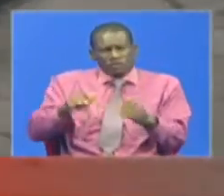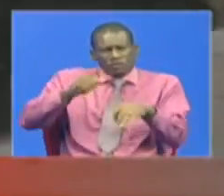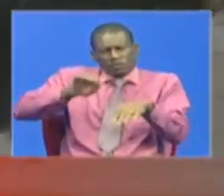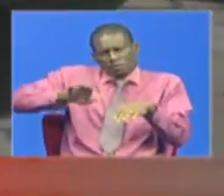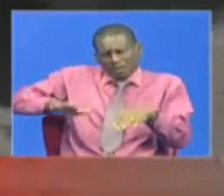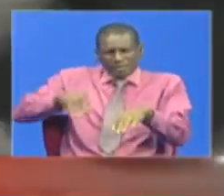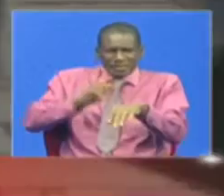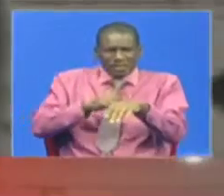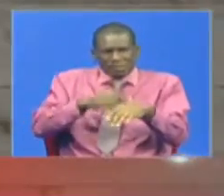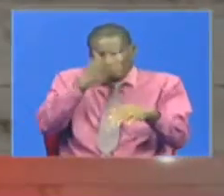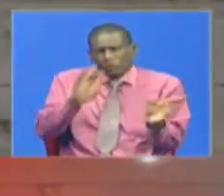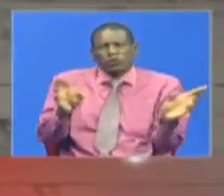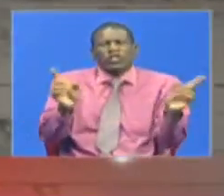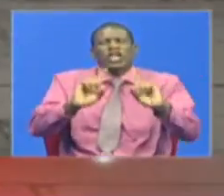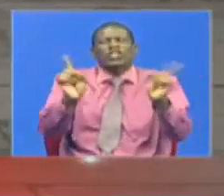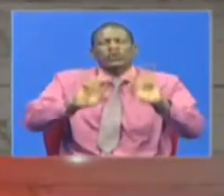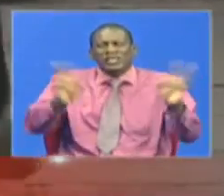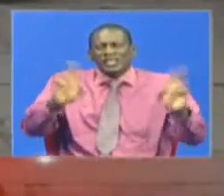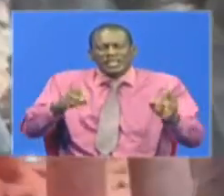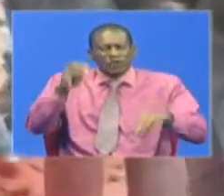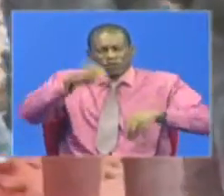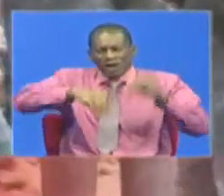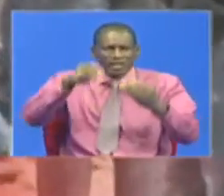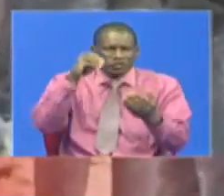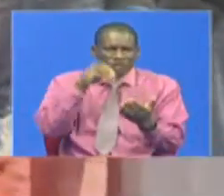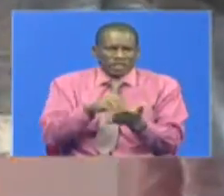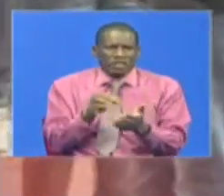kwani hawapo tayari kurudi katika uchaguzi.